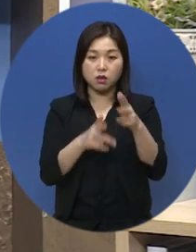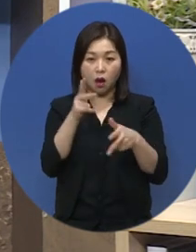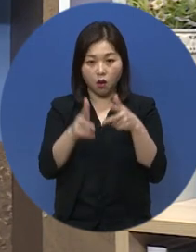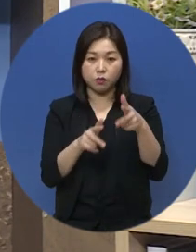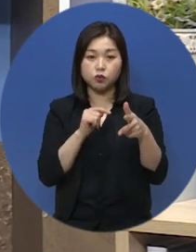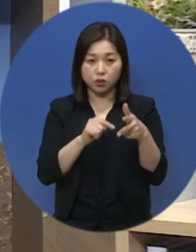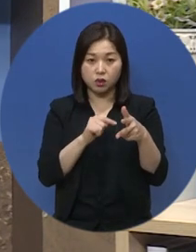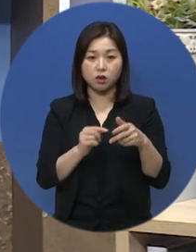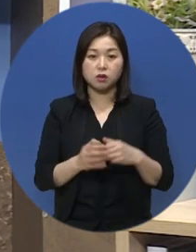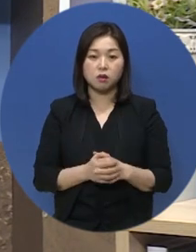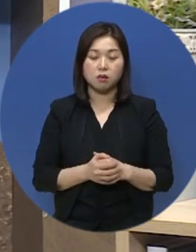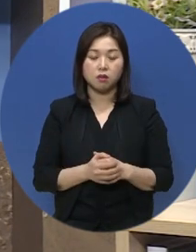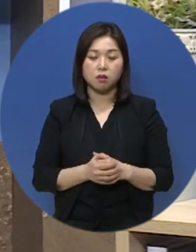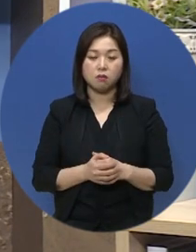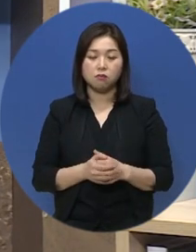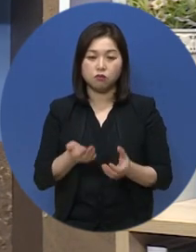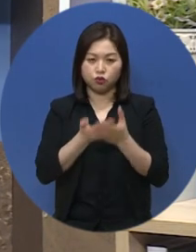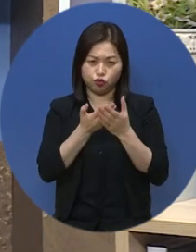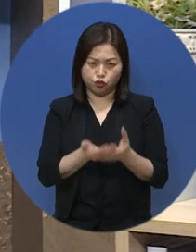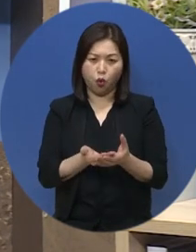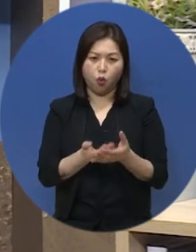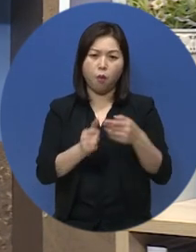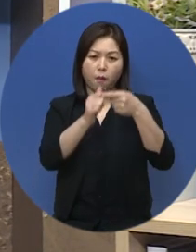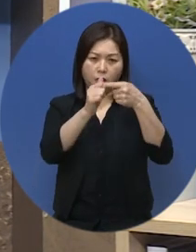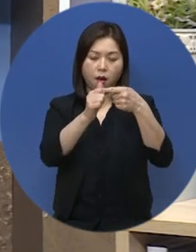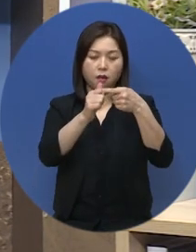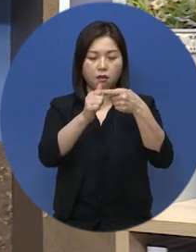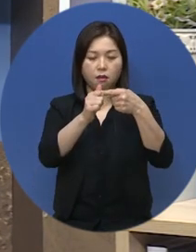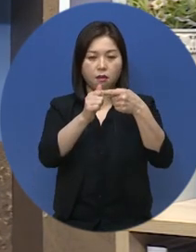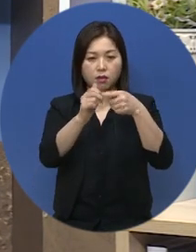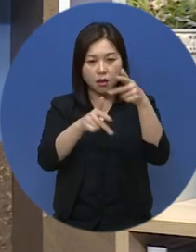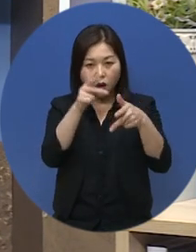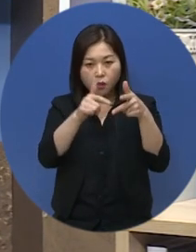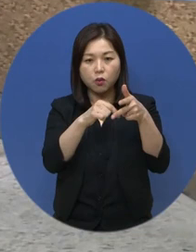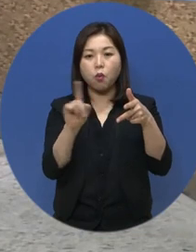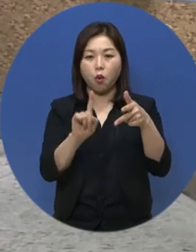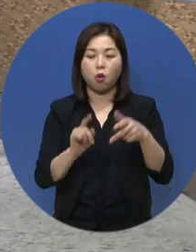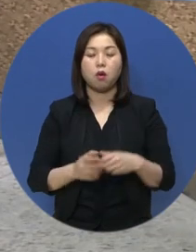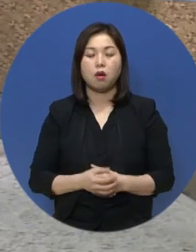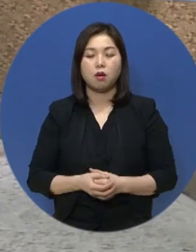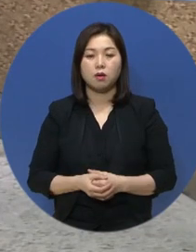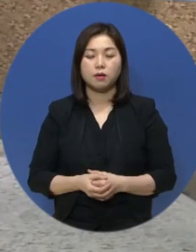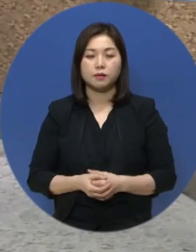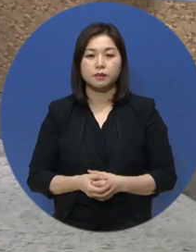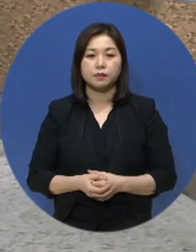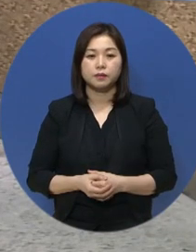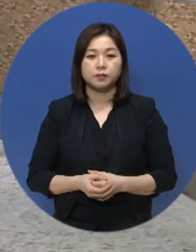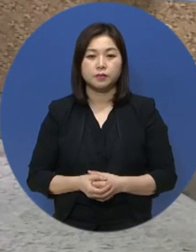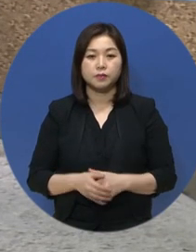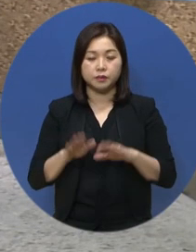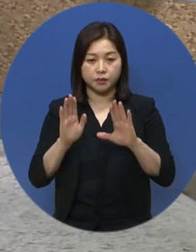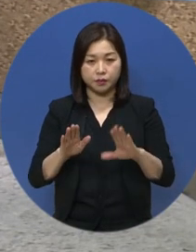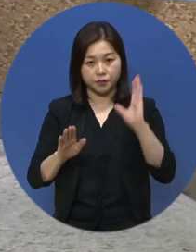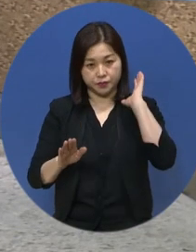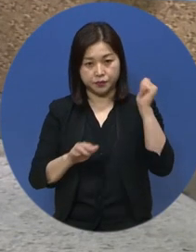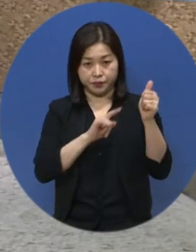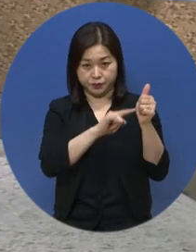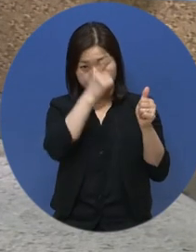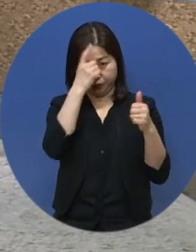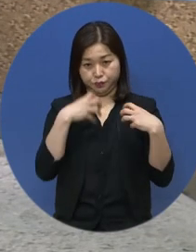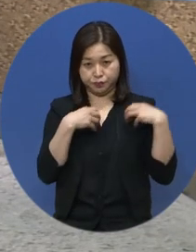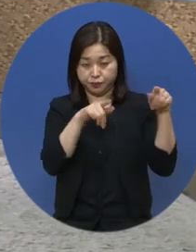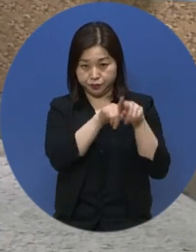중에서 좀 중점적으로 진행하고 있는 사업이 있다면 어떤 것들이 있을까요? 이번에 대통령께서도 정부에서도